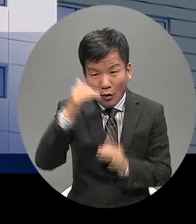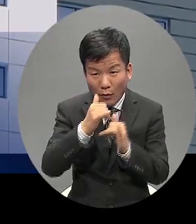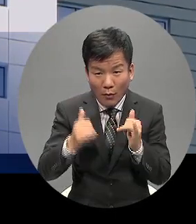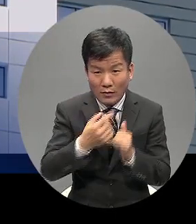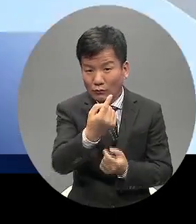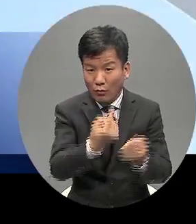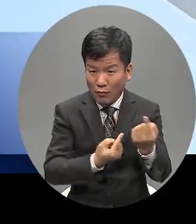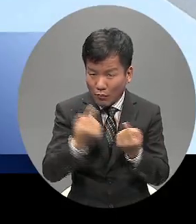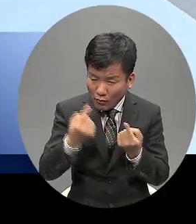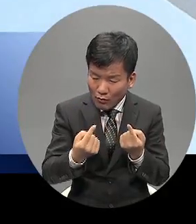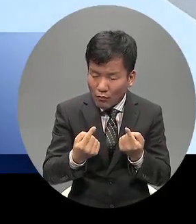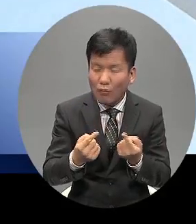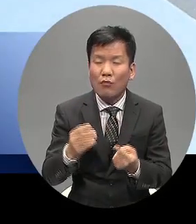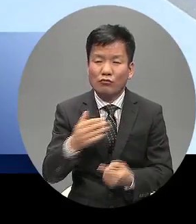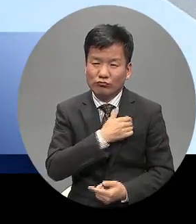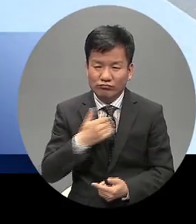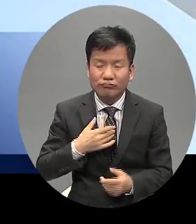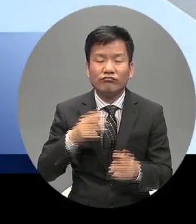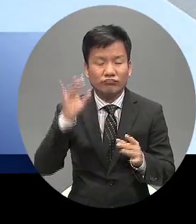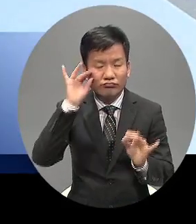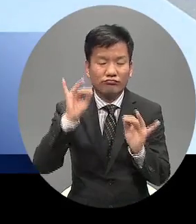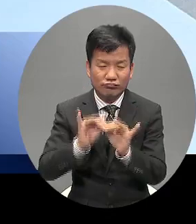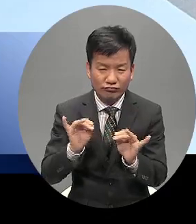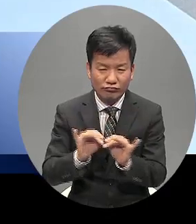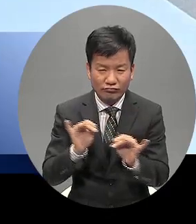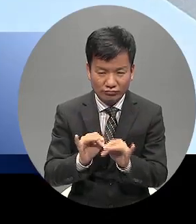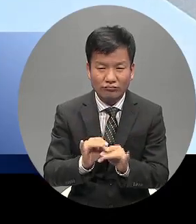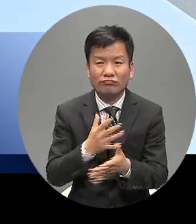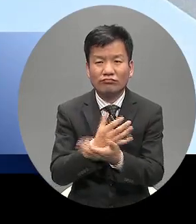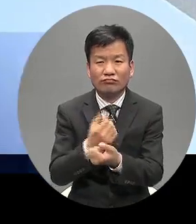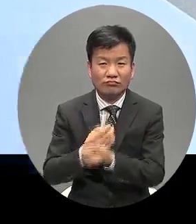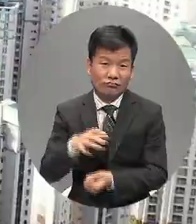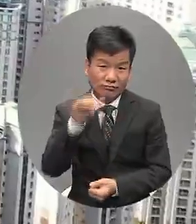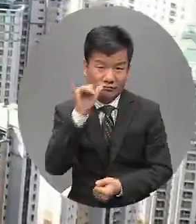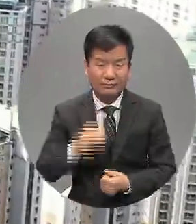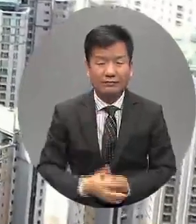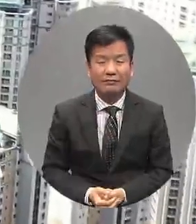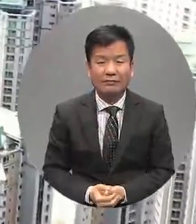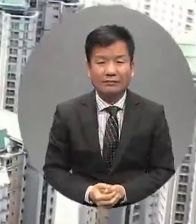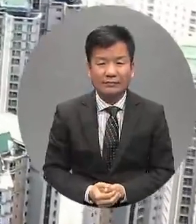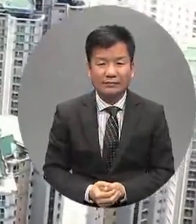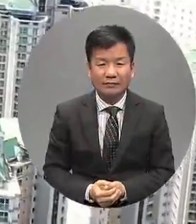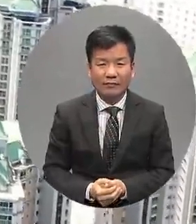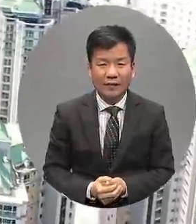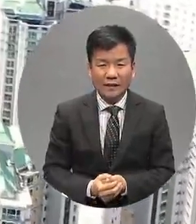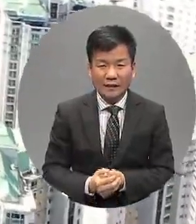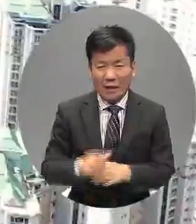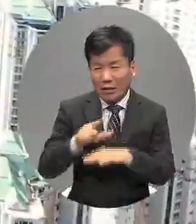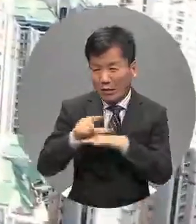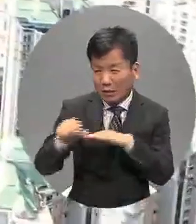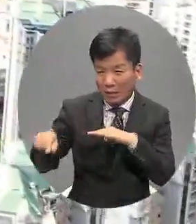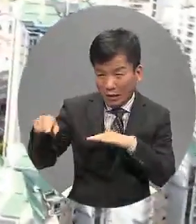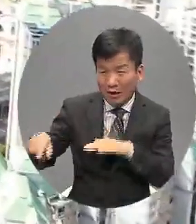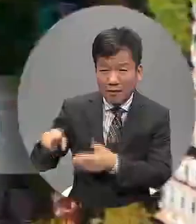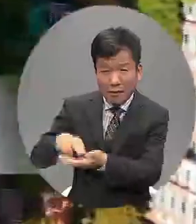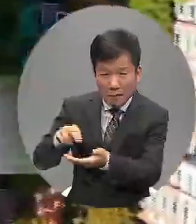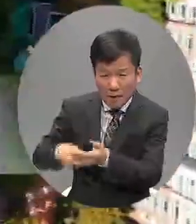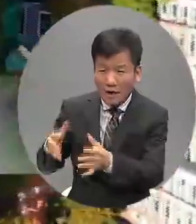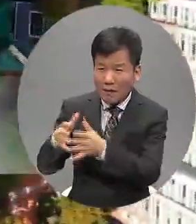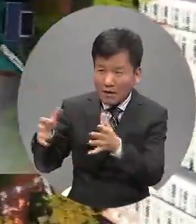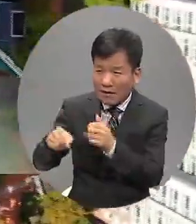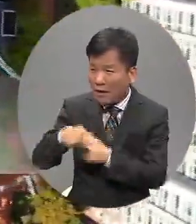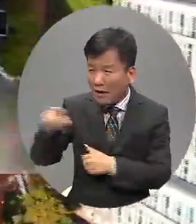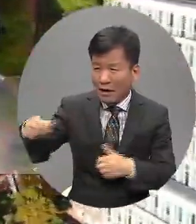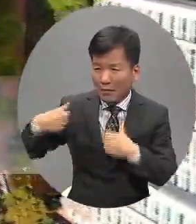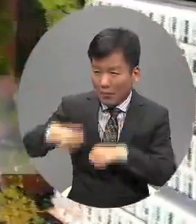상담하시는 소비자들도 충분히 공감하고 이해를 해주셨습니다. 그러나 비인기 지역의 분양 실패나 계약 포기